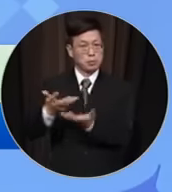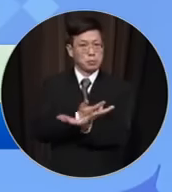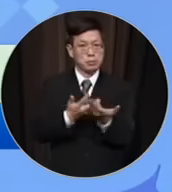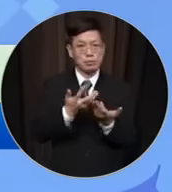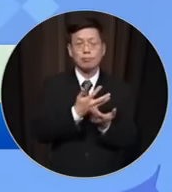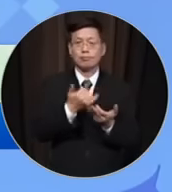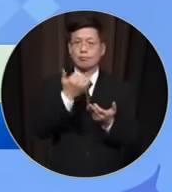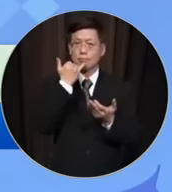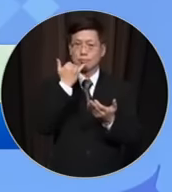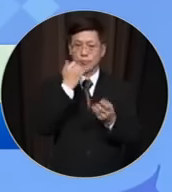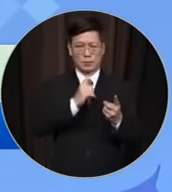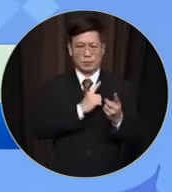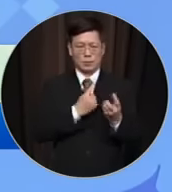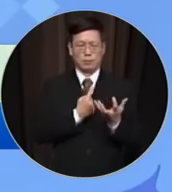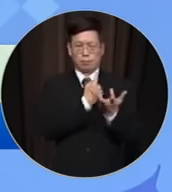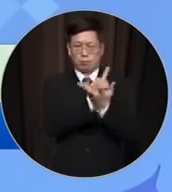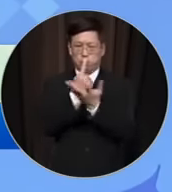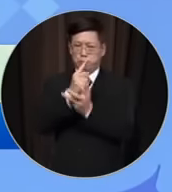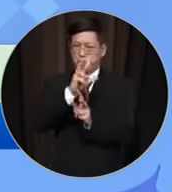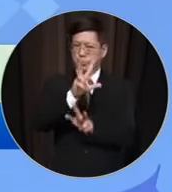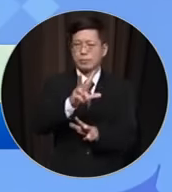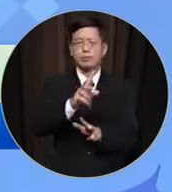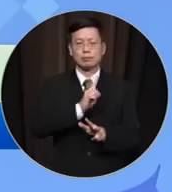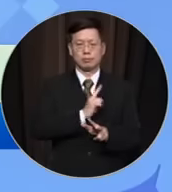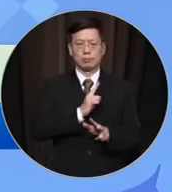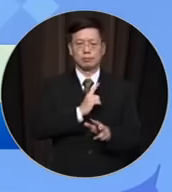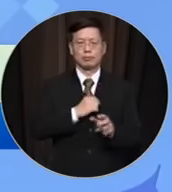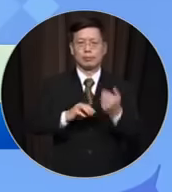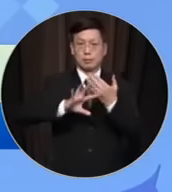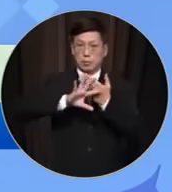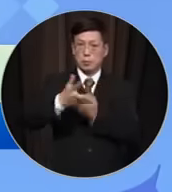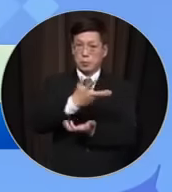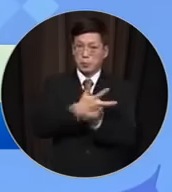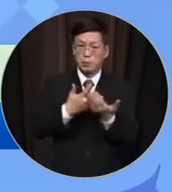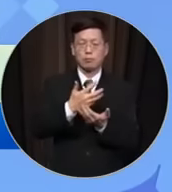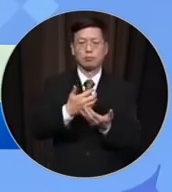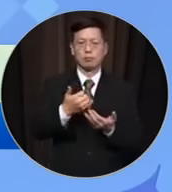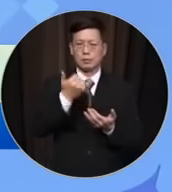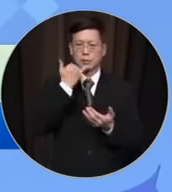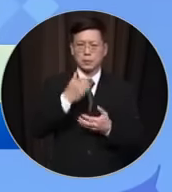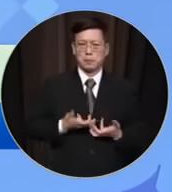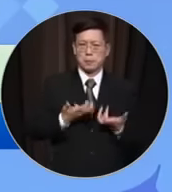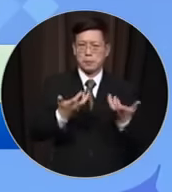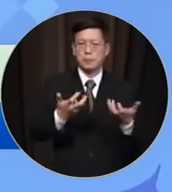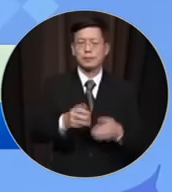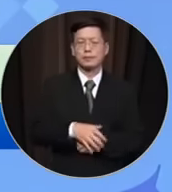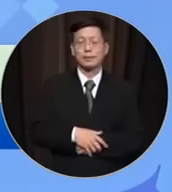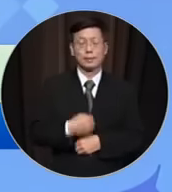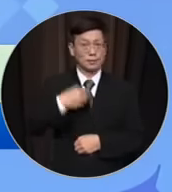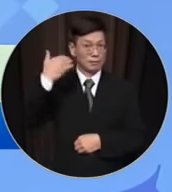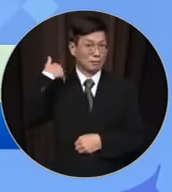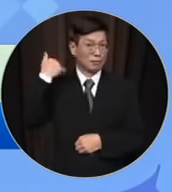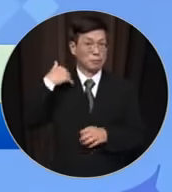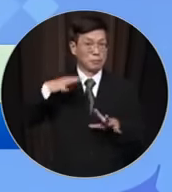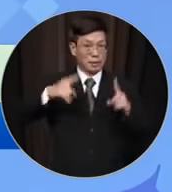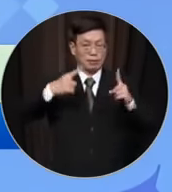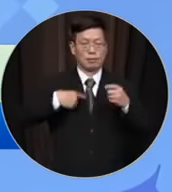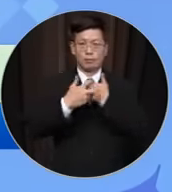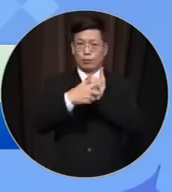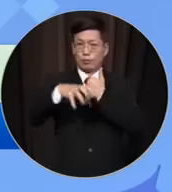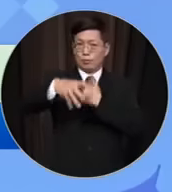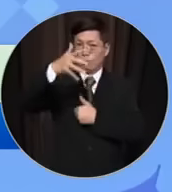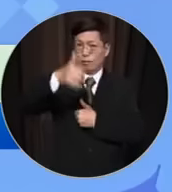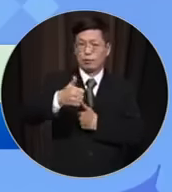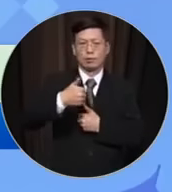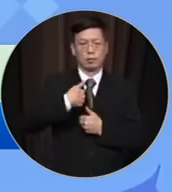务实参与为原则，发展台湾的国际关系，做出有意义的贡献。我当年担任卫生署署